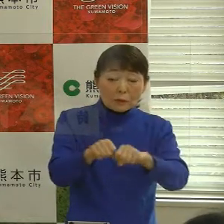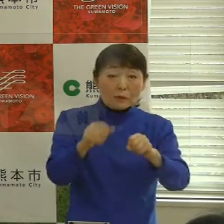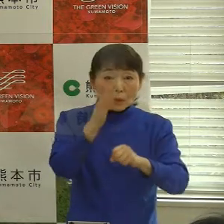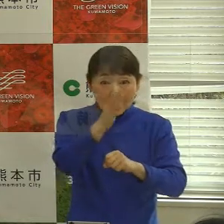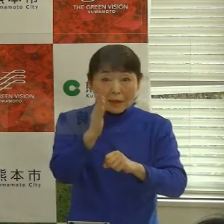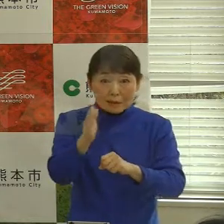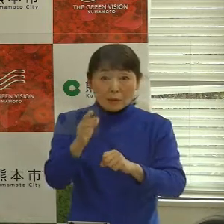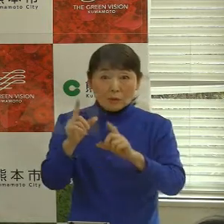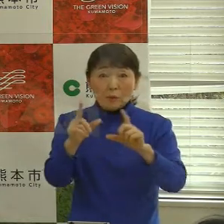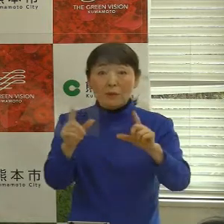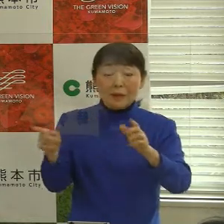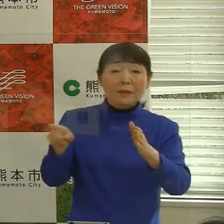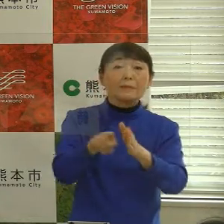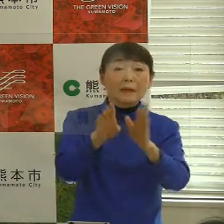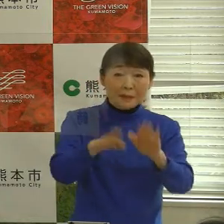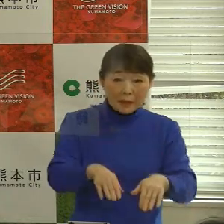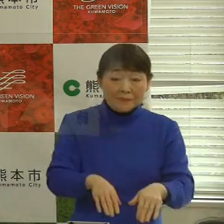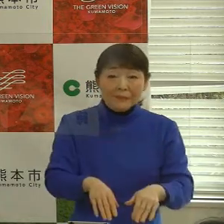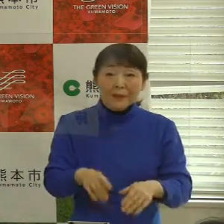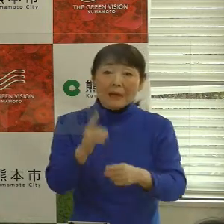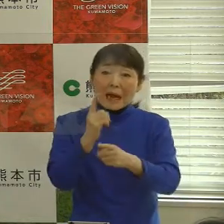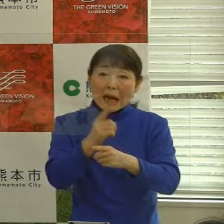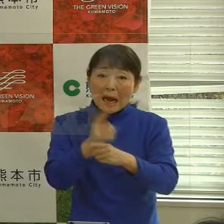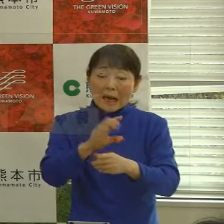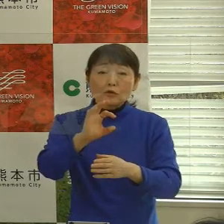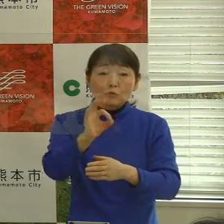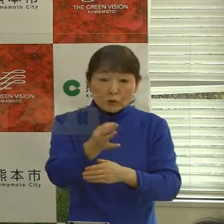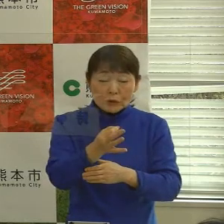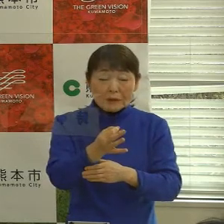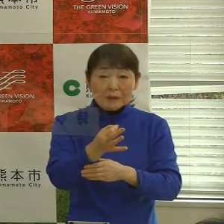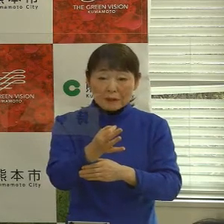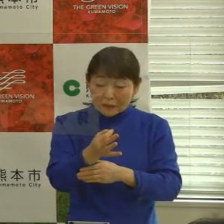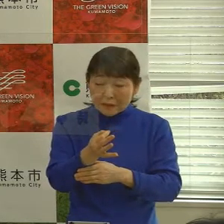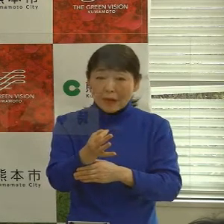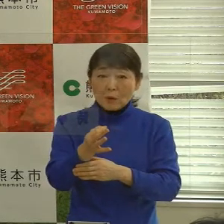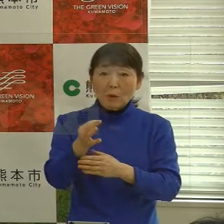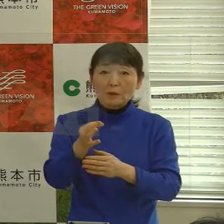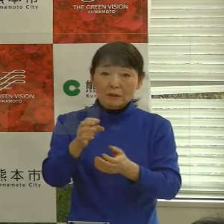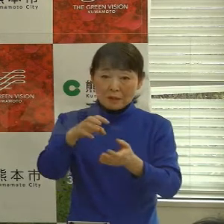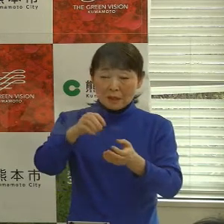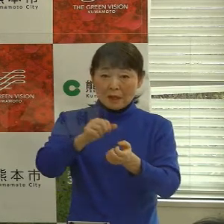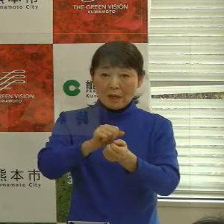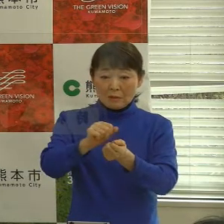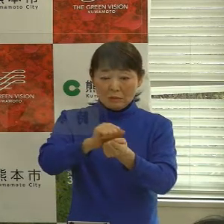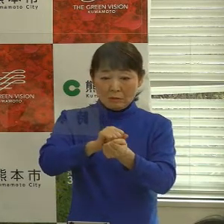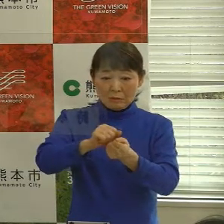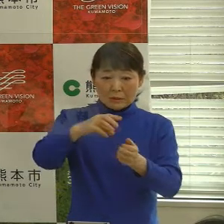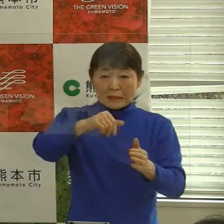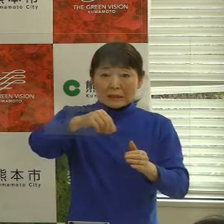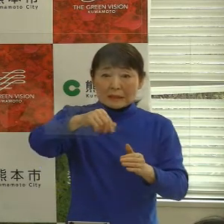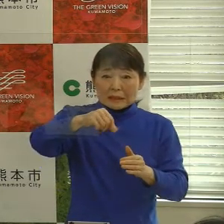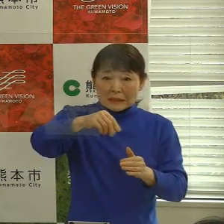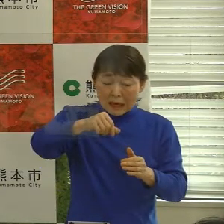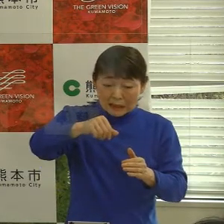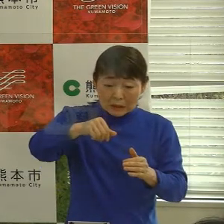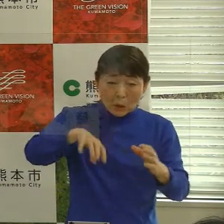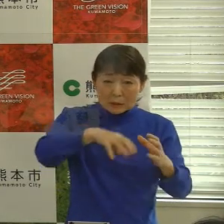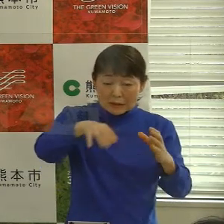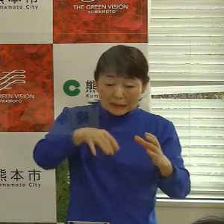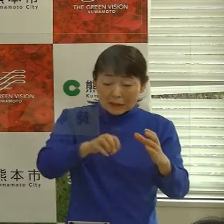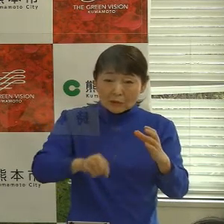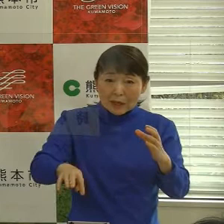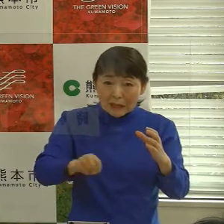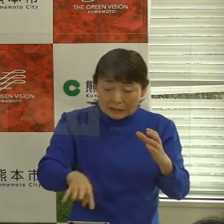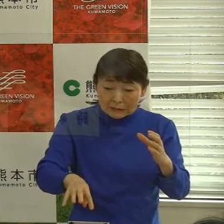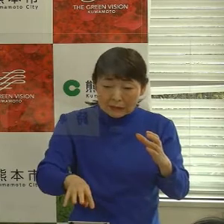かもできるだけそういう化学物質等々がですね、その洗剤の洗濯排水にしてもですね、まあ、